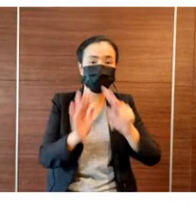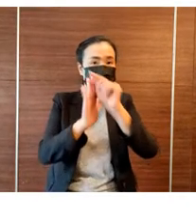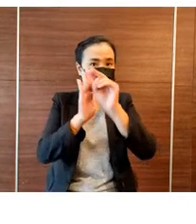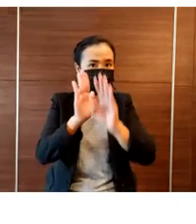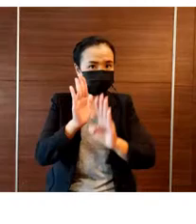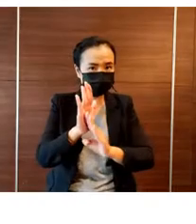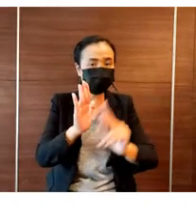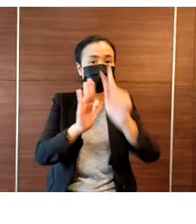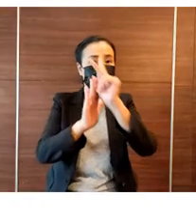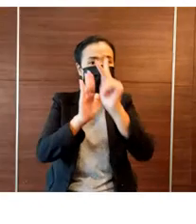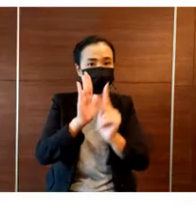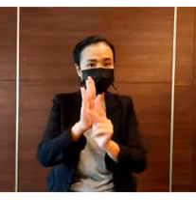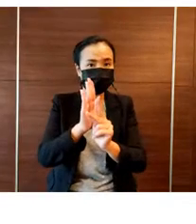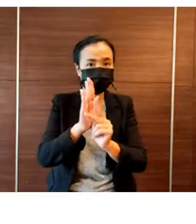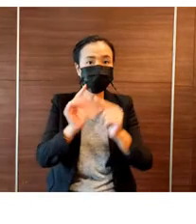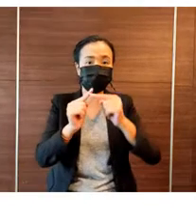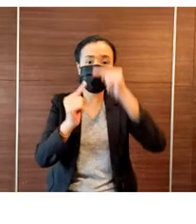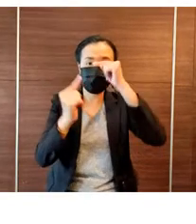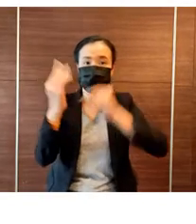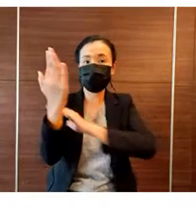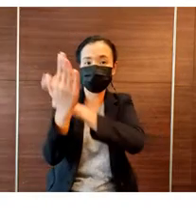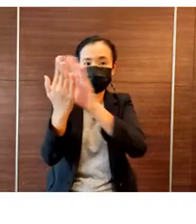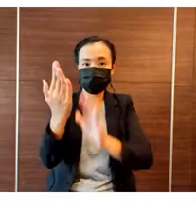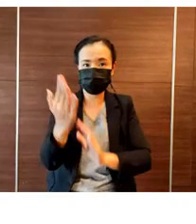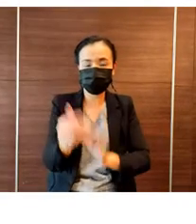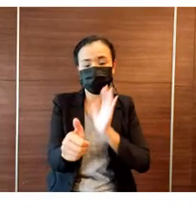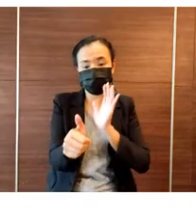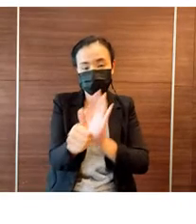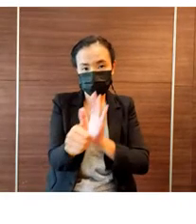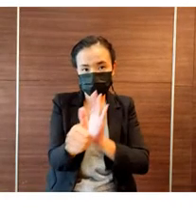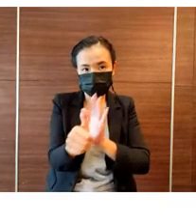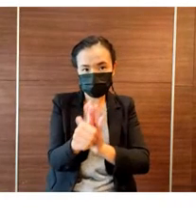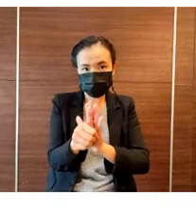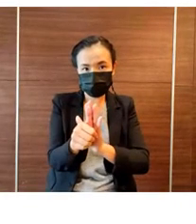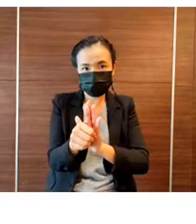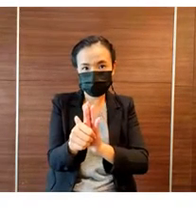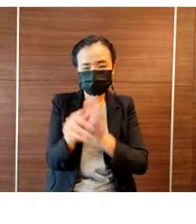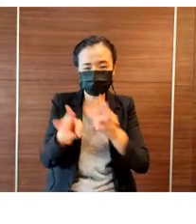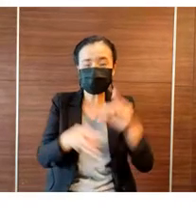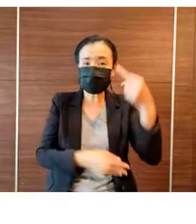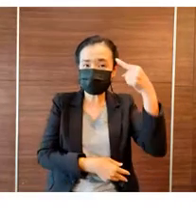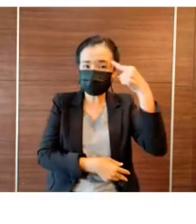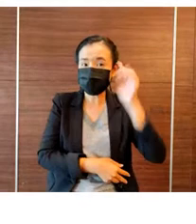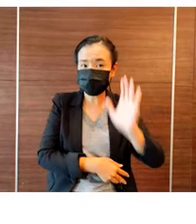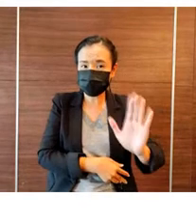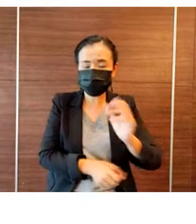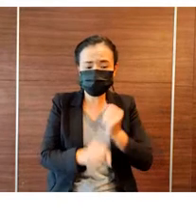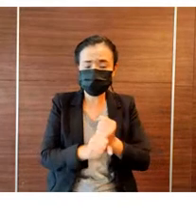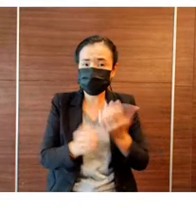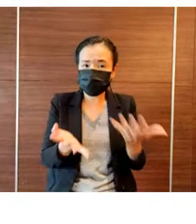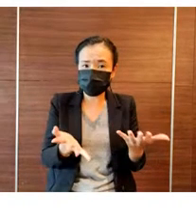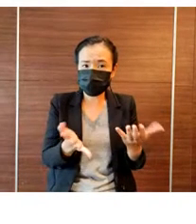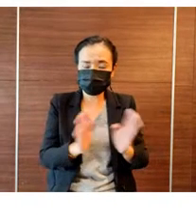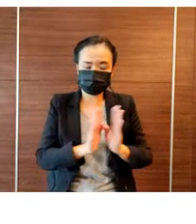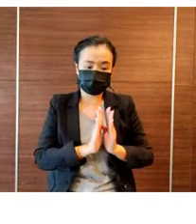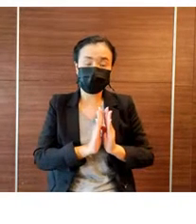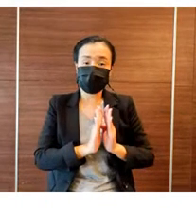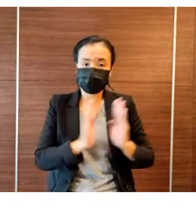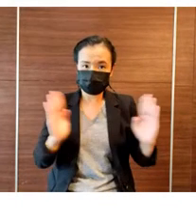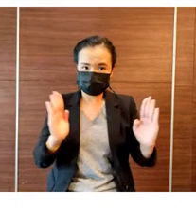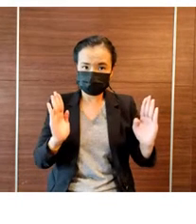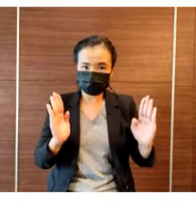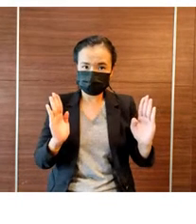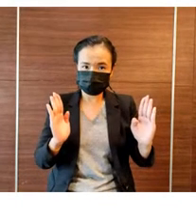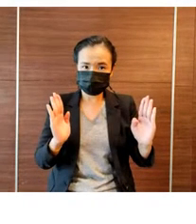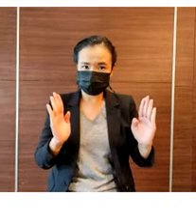ายของกฎหมายของประเทศที่ถูกหล่อหลอมให้เรามีมุมมองแบบนี้เราจะทำยังไงที่เราจะเปิดใจแล้วเรา